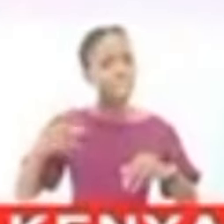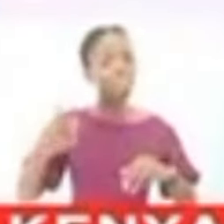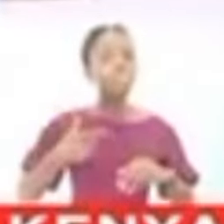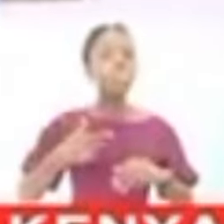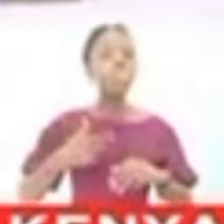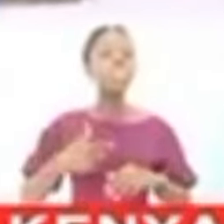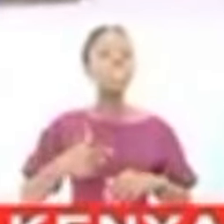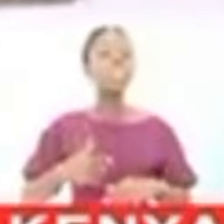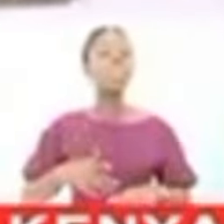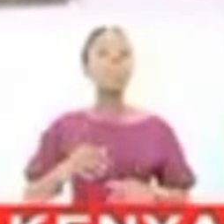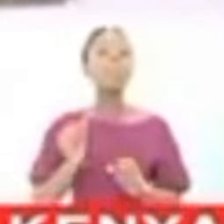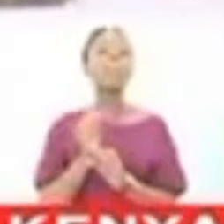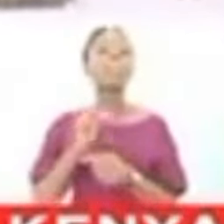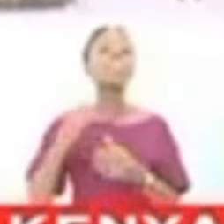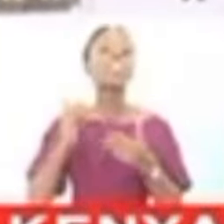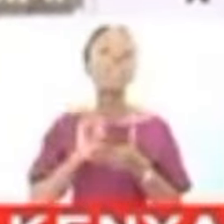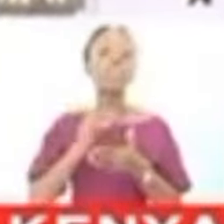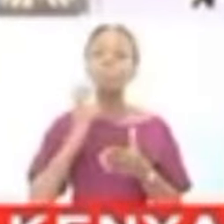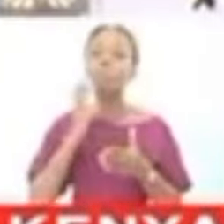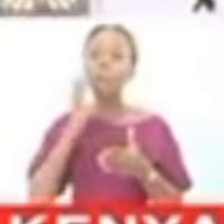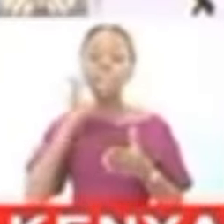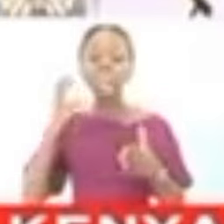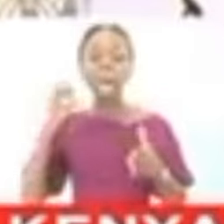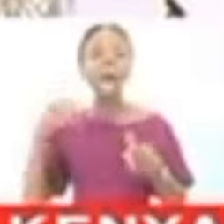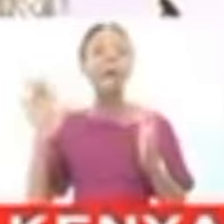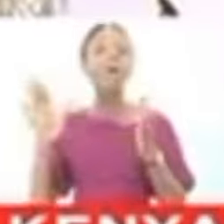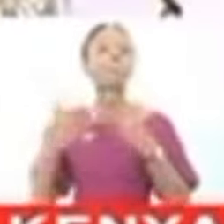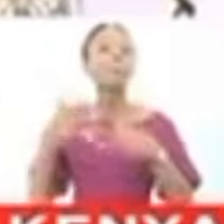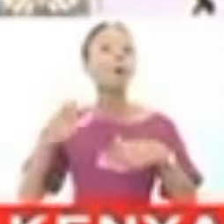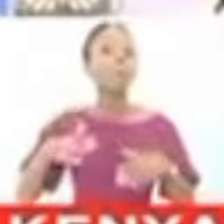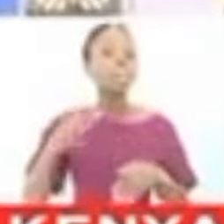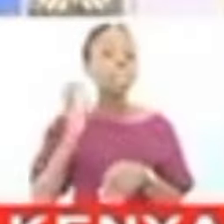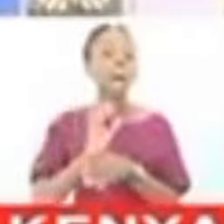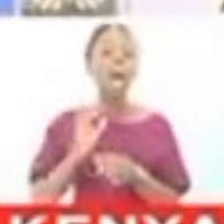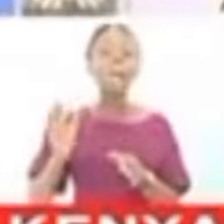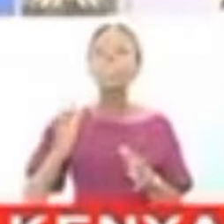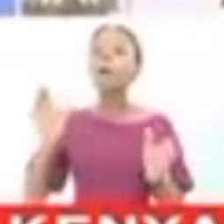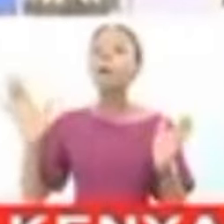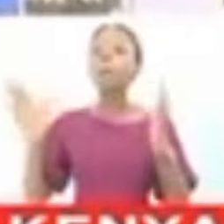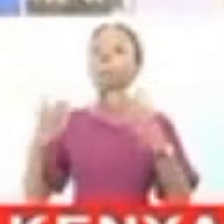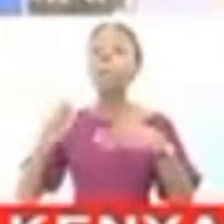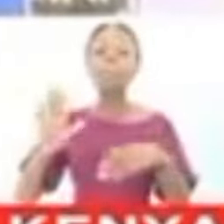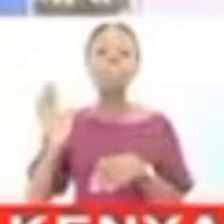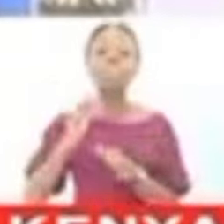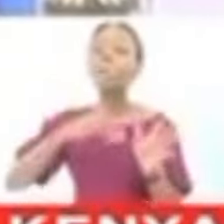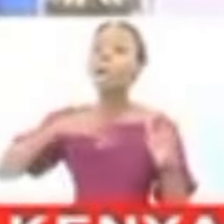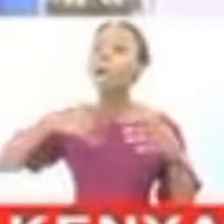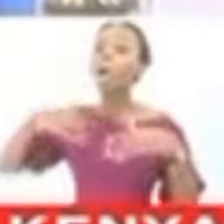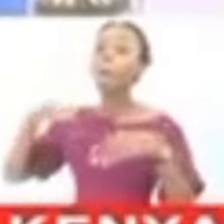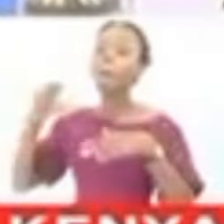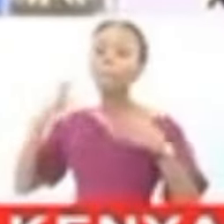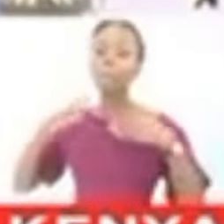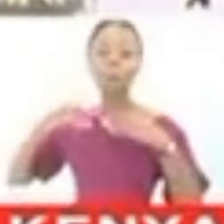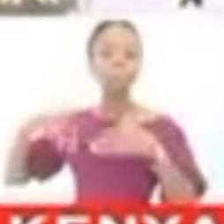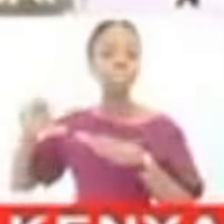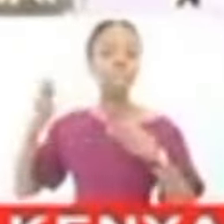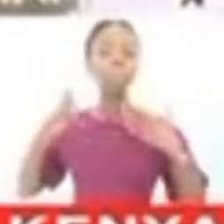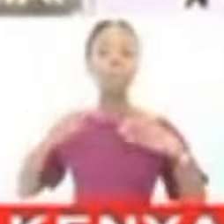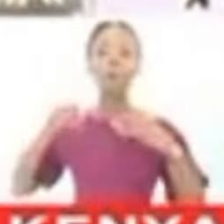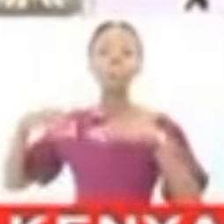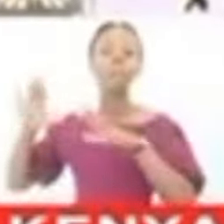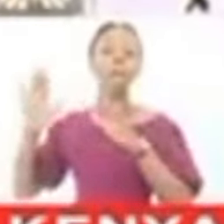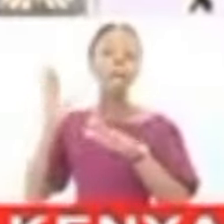Kumbe nilimkwaza. Akaniambia sasa naifunga. We funga hiyo kanisa, toa watu. Aliyewatoa